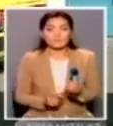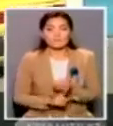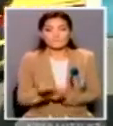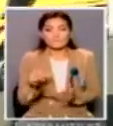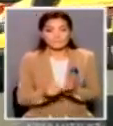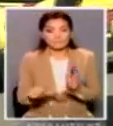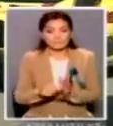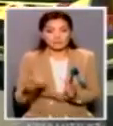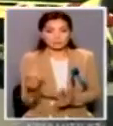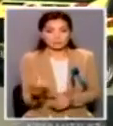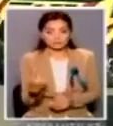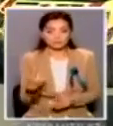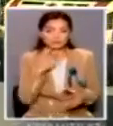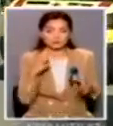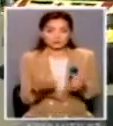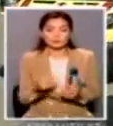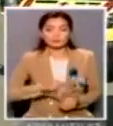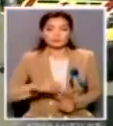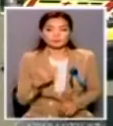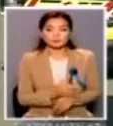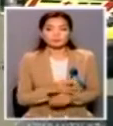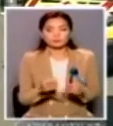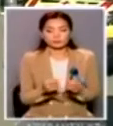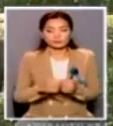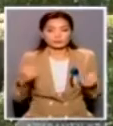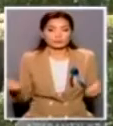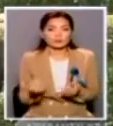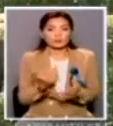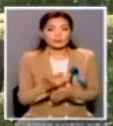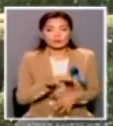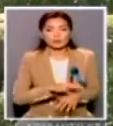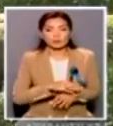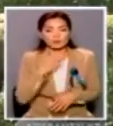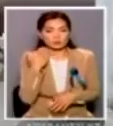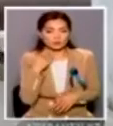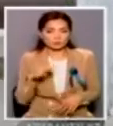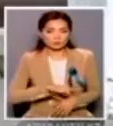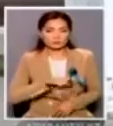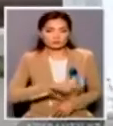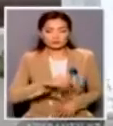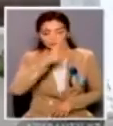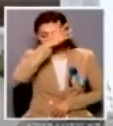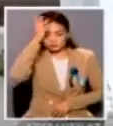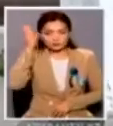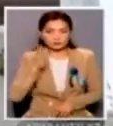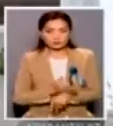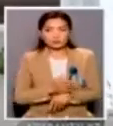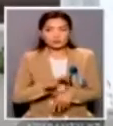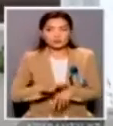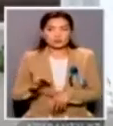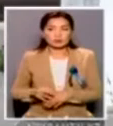насчитывается 61 мобильная бригада. Они оказывают помощь больным легкой формы коронавирусной инфекции и